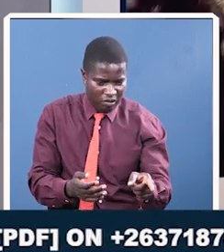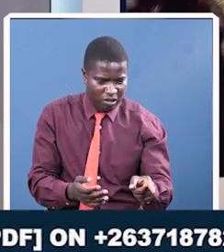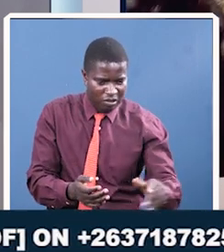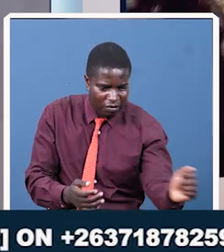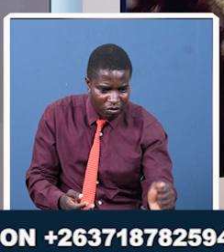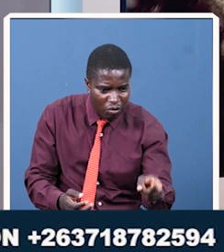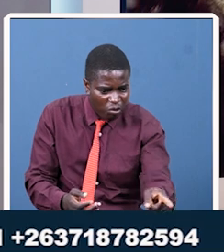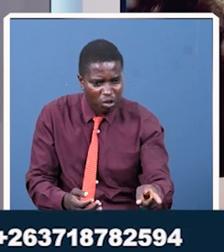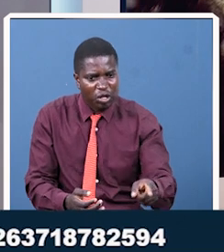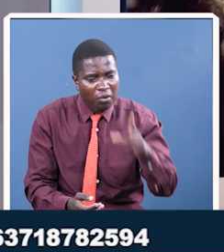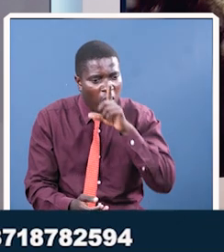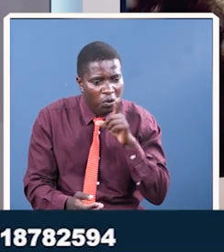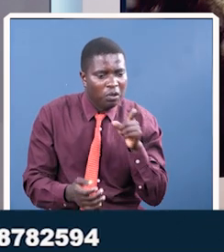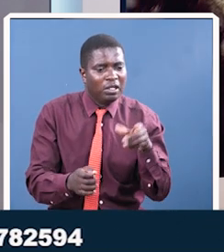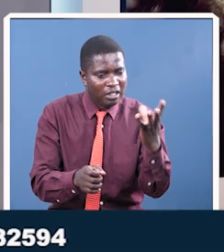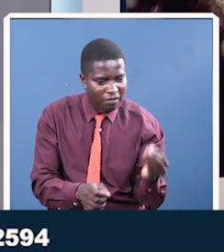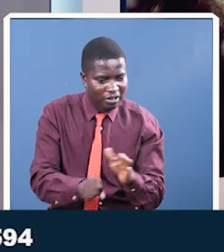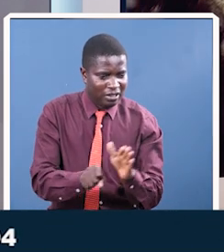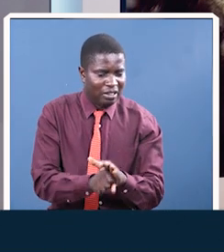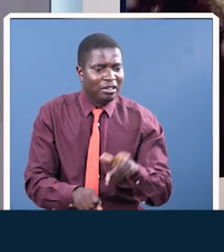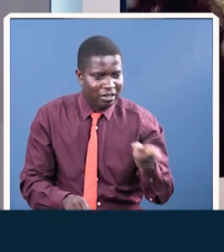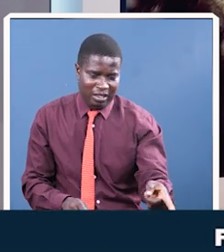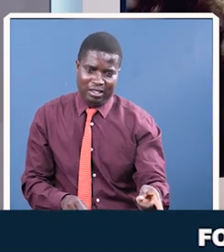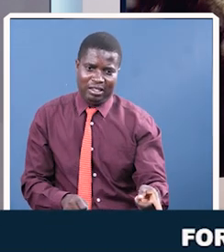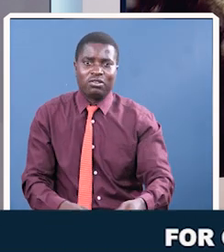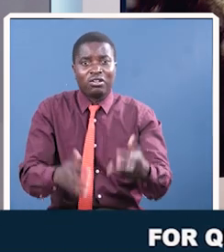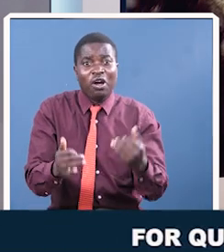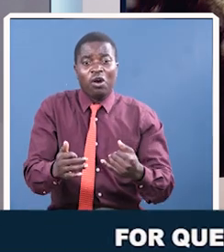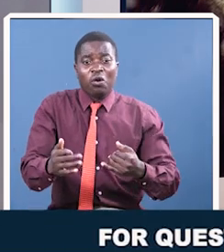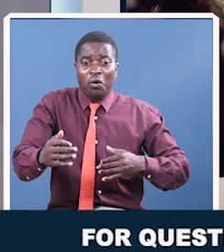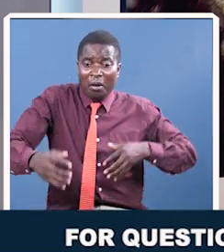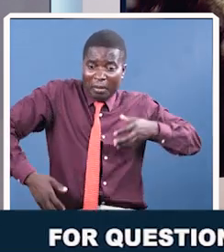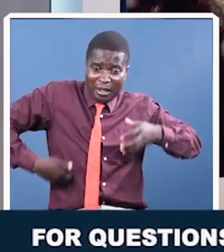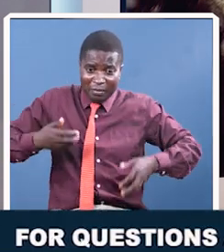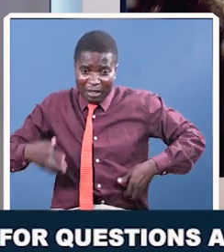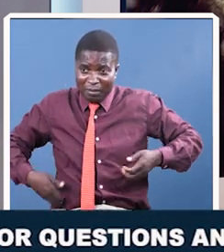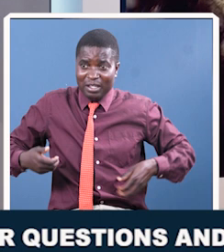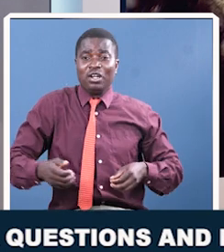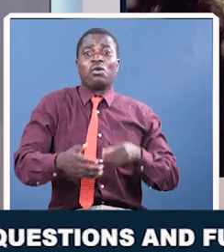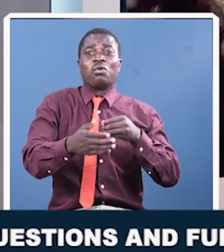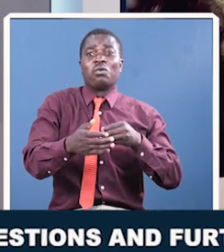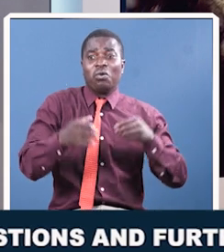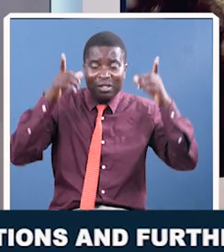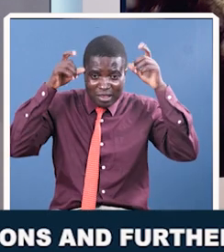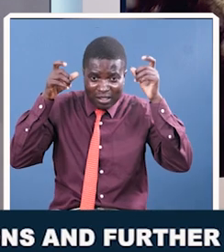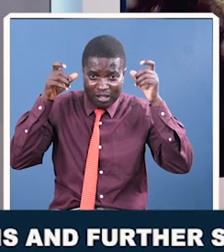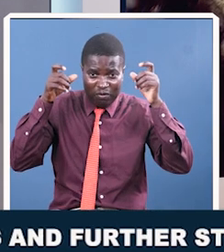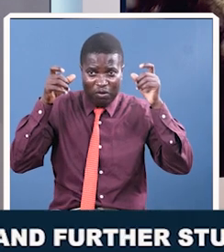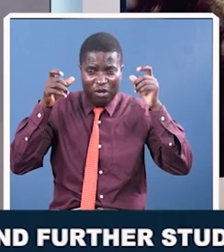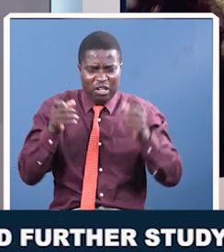uyu tsvimbo haana futi here. So tiri kutamba naSatani ari kugraduata. Saka iwewe ukasashandirwa